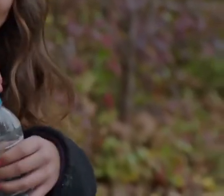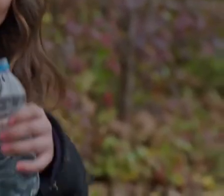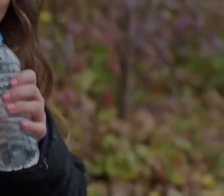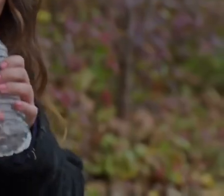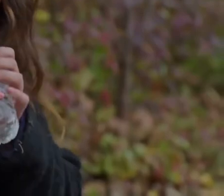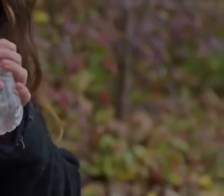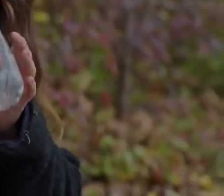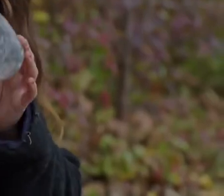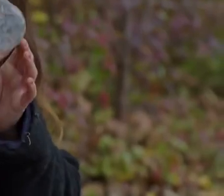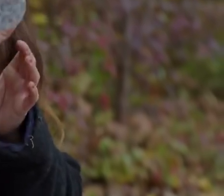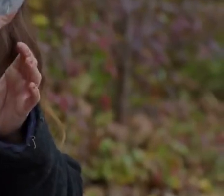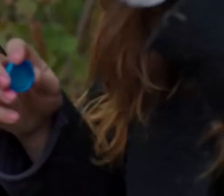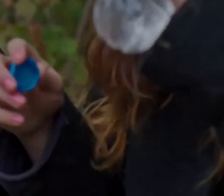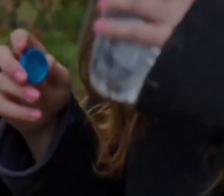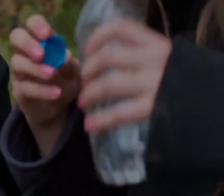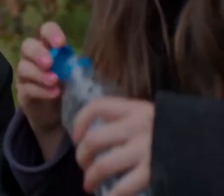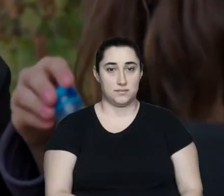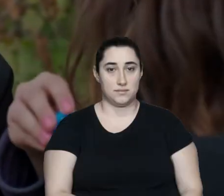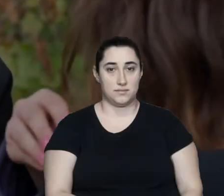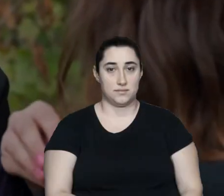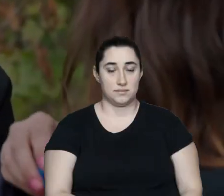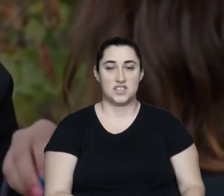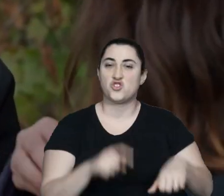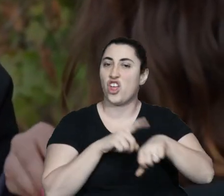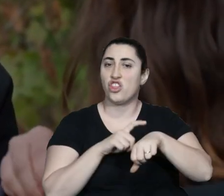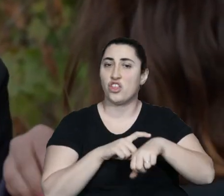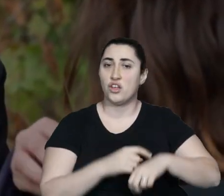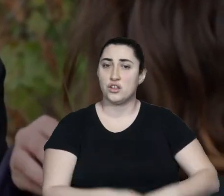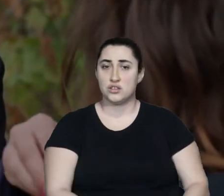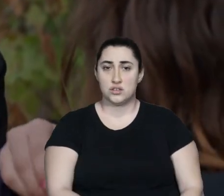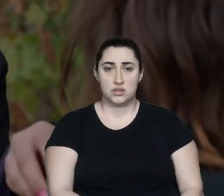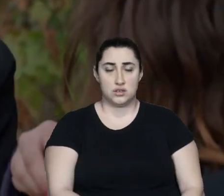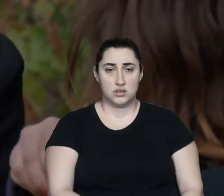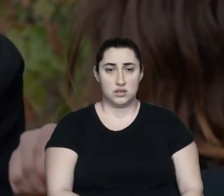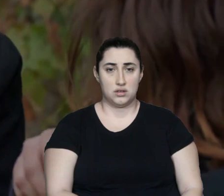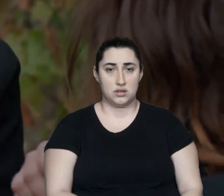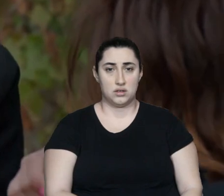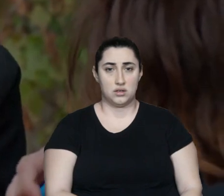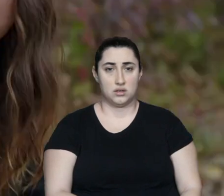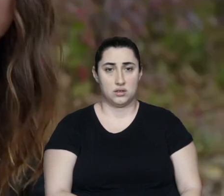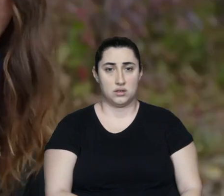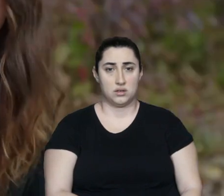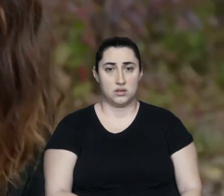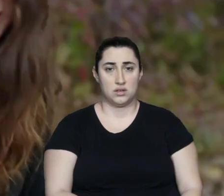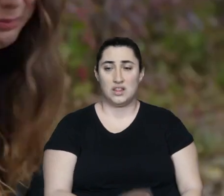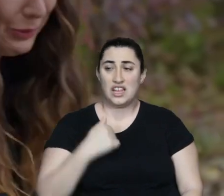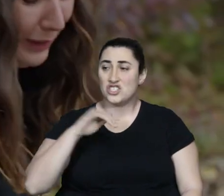aldı. İsmail'e bakarak içiyor. Saat kaç oldu? İsmail bileğine bakıp bilmem diye baş salladı. Nasıl çıkacağız buradan